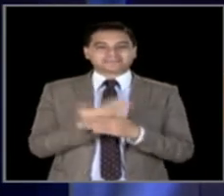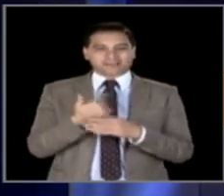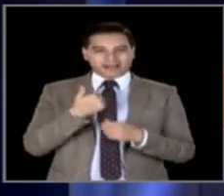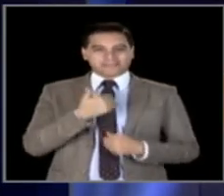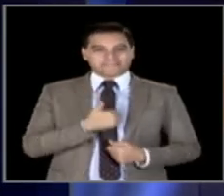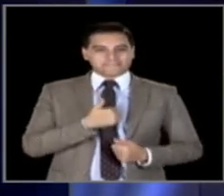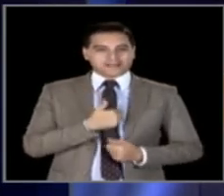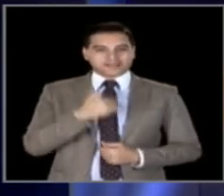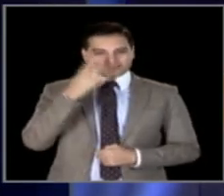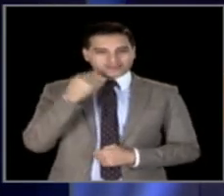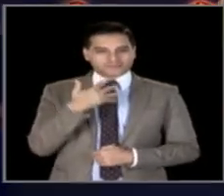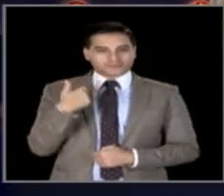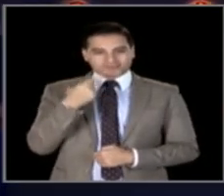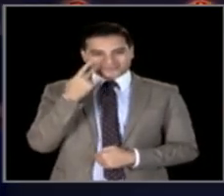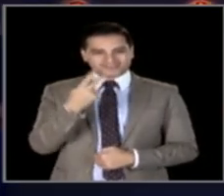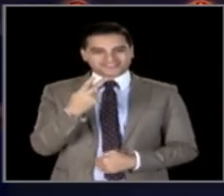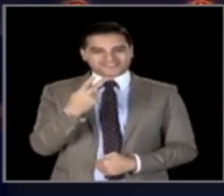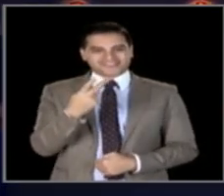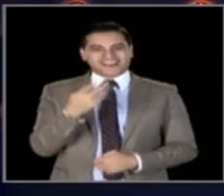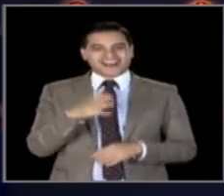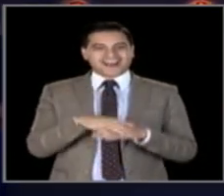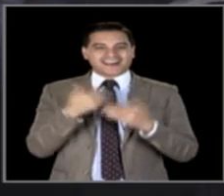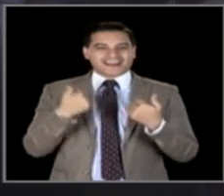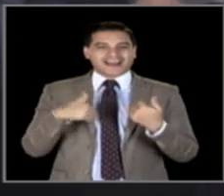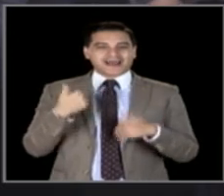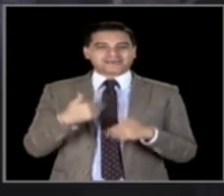انا بستمتع وانا بتفرج على حاجه زي كده.